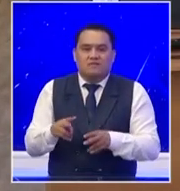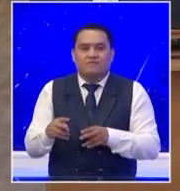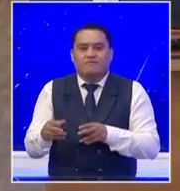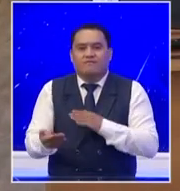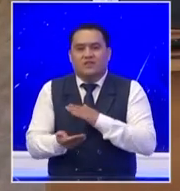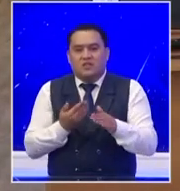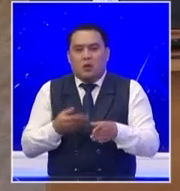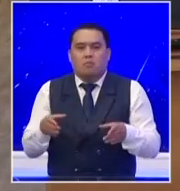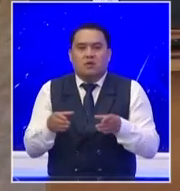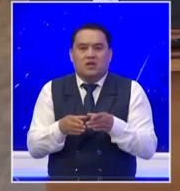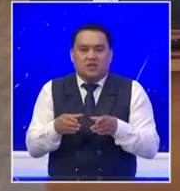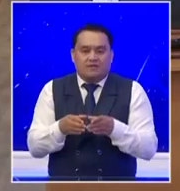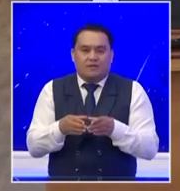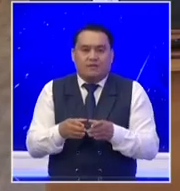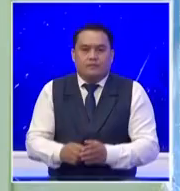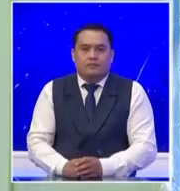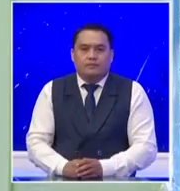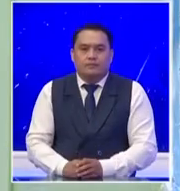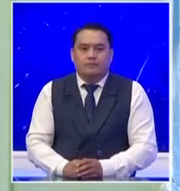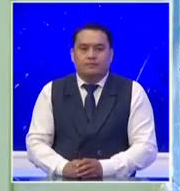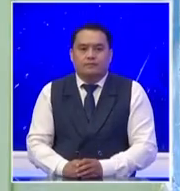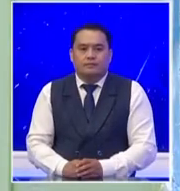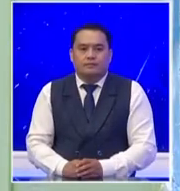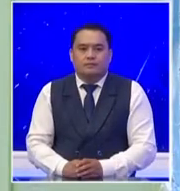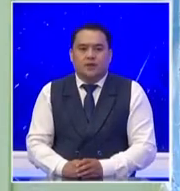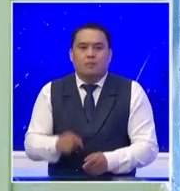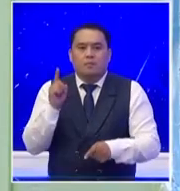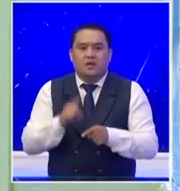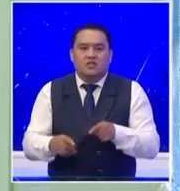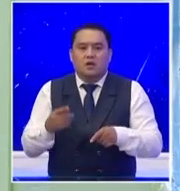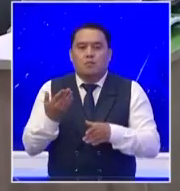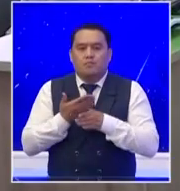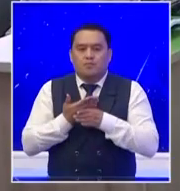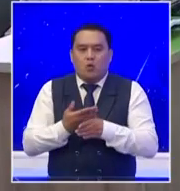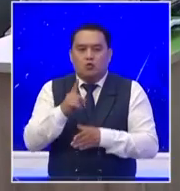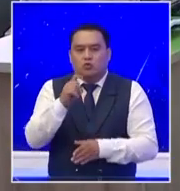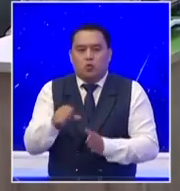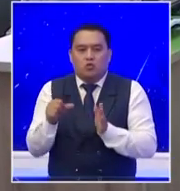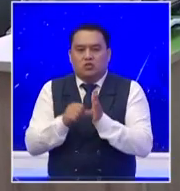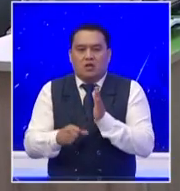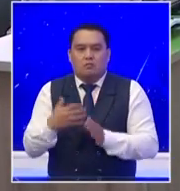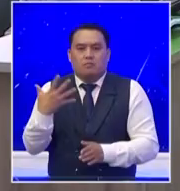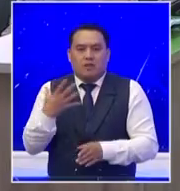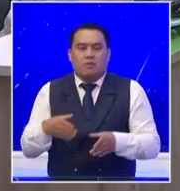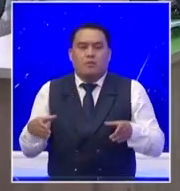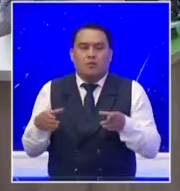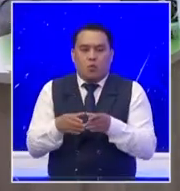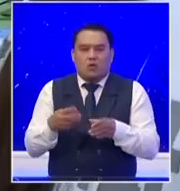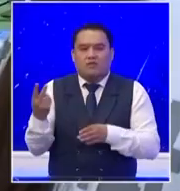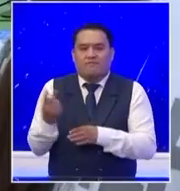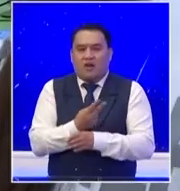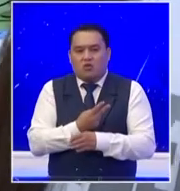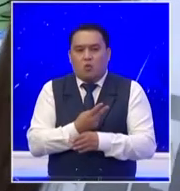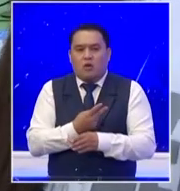по бригадам GPS-навигациям. На вооружении скорой помощи 165 круглосуточных выездных бригад. Из-за двойной